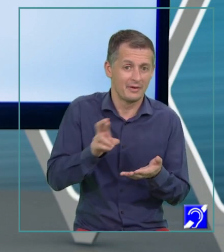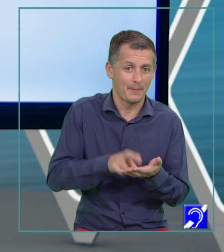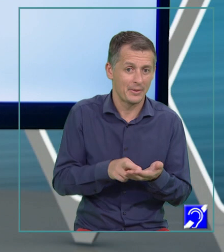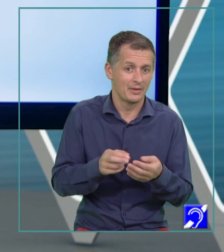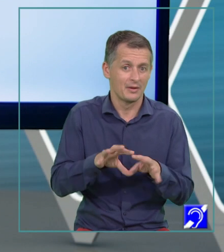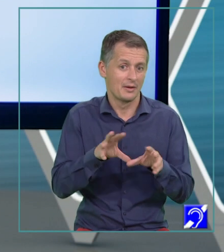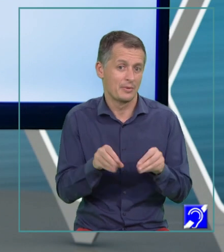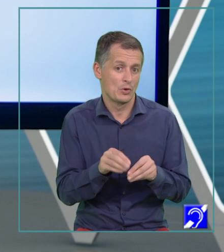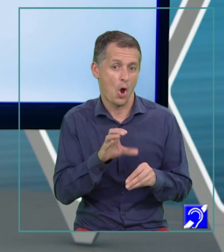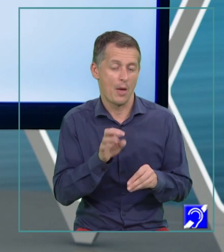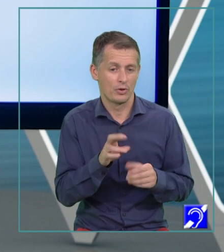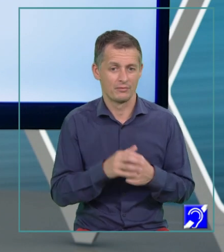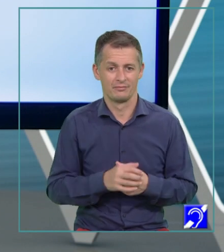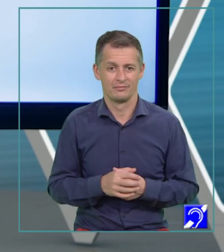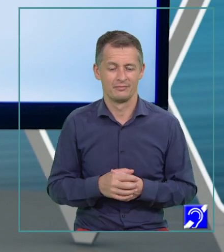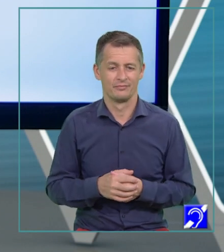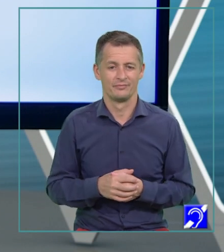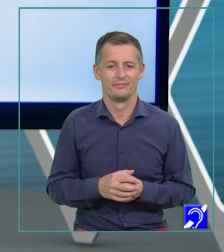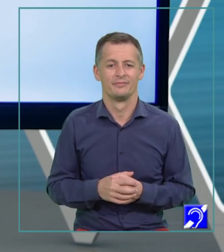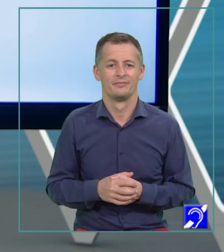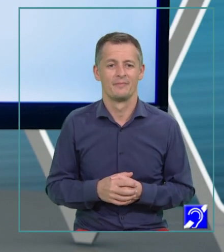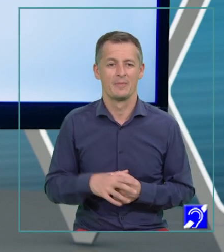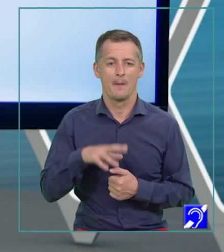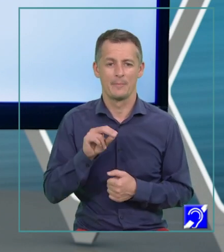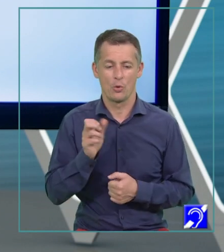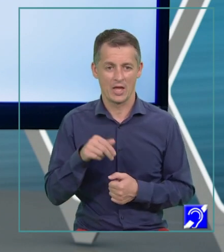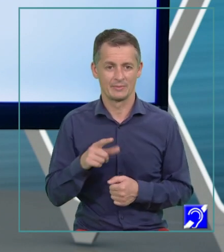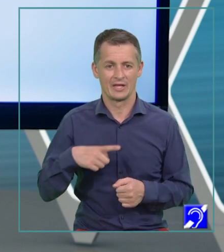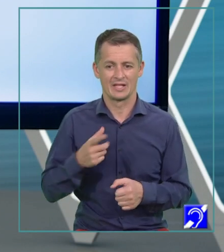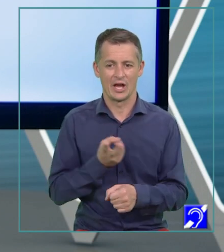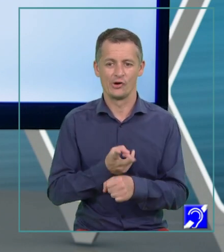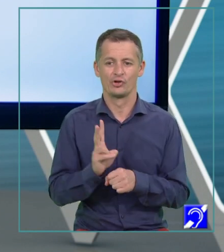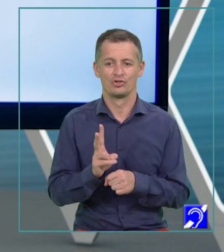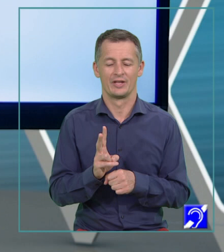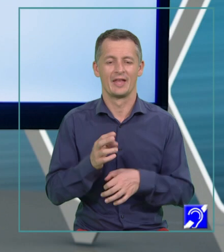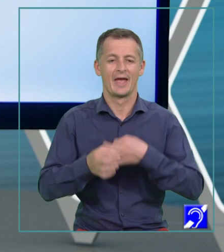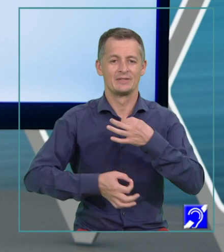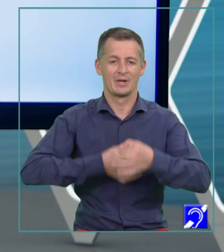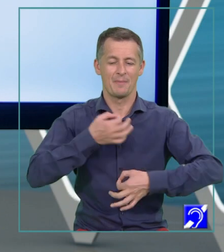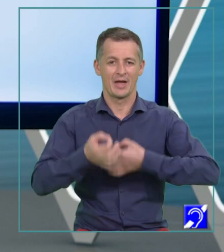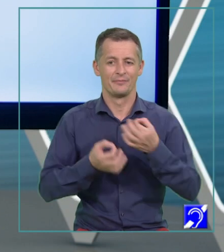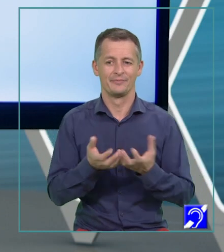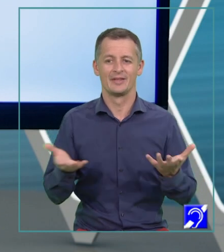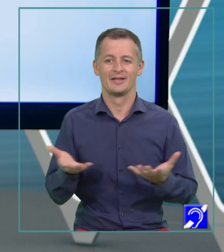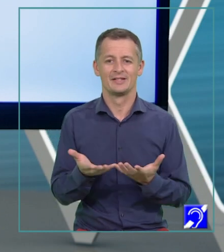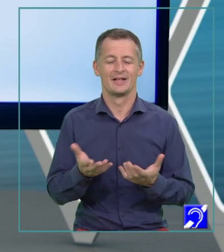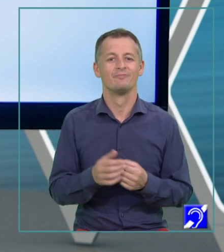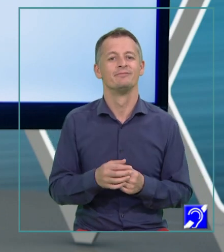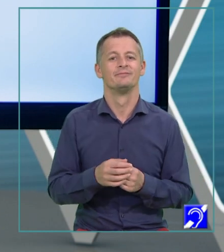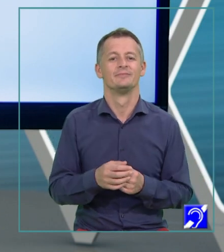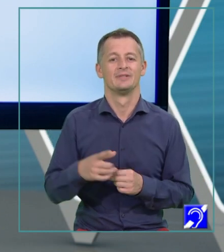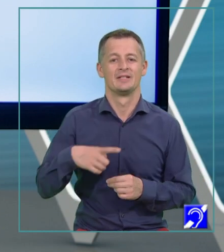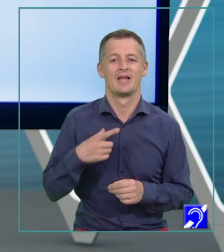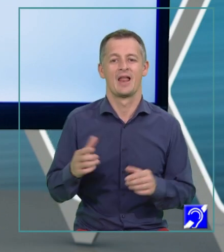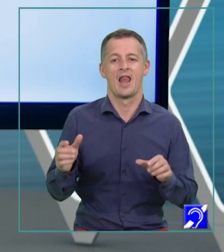informație. Ca atare, pleonasmul este o greșeală de exprimare care constă în